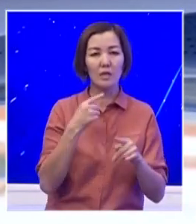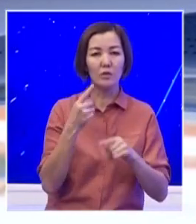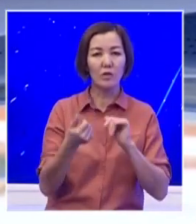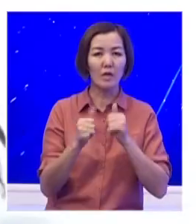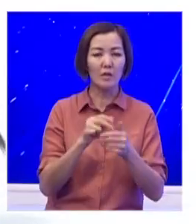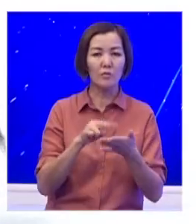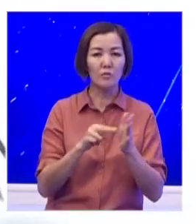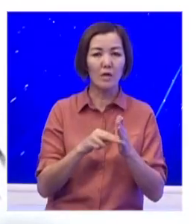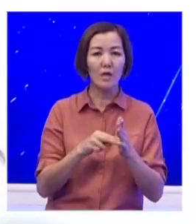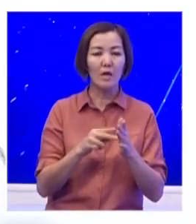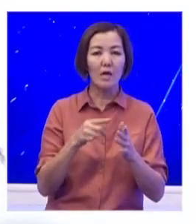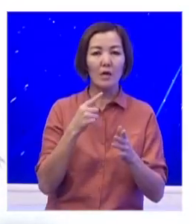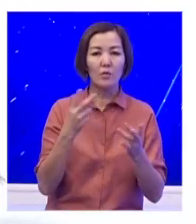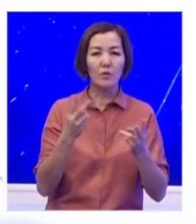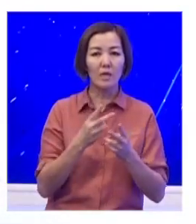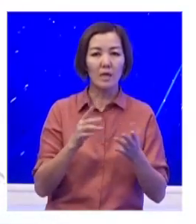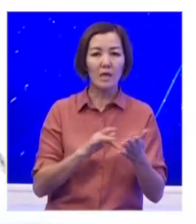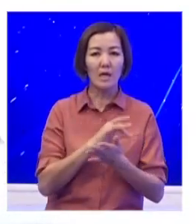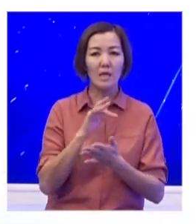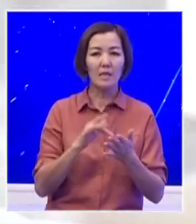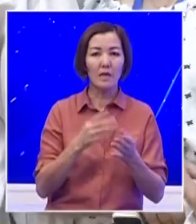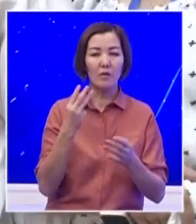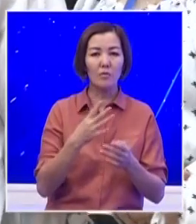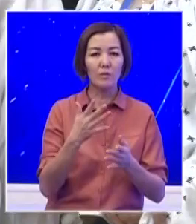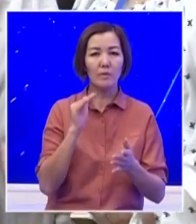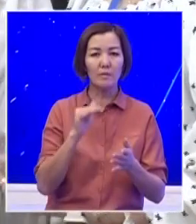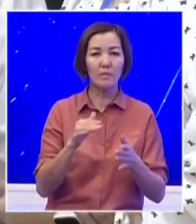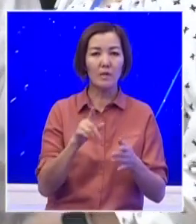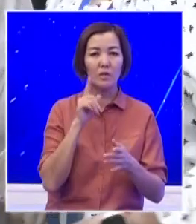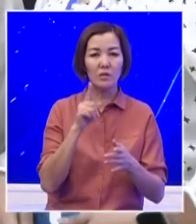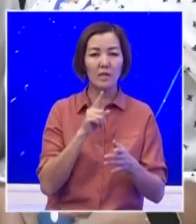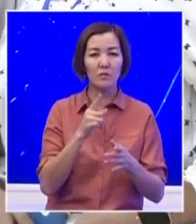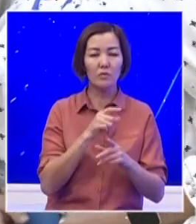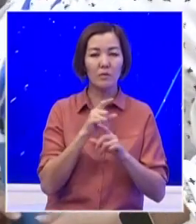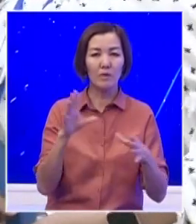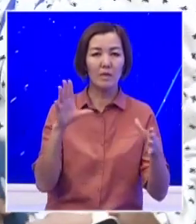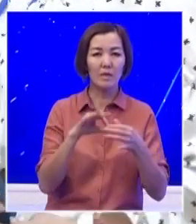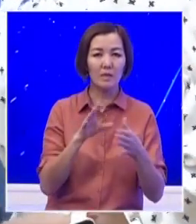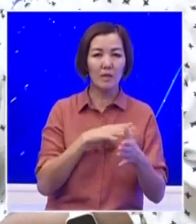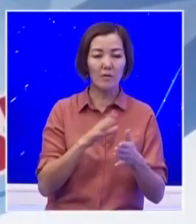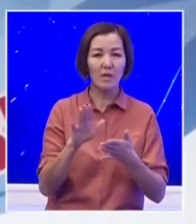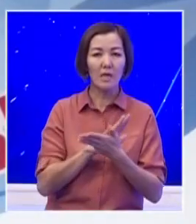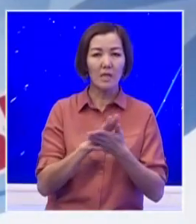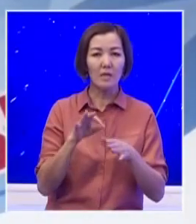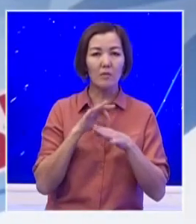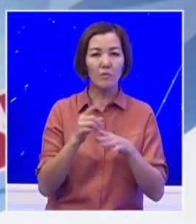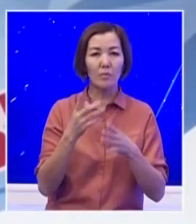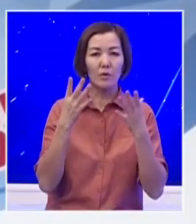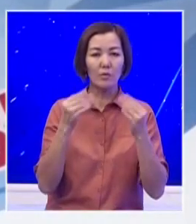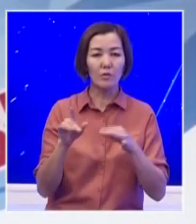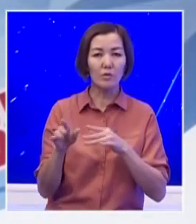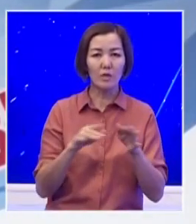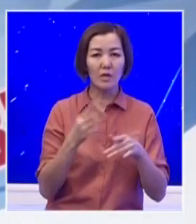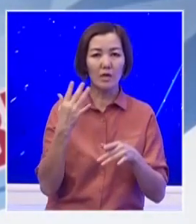айналдыру жоспарларында. Айта кету керек, шаһардағы 35 000-нан астам жас осы емханада тіркеуде тұр. Тегін өткізілген бір күндік